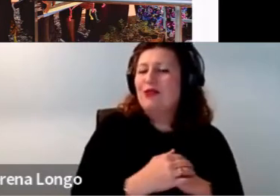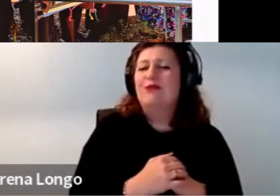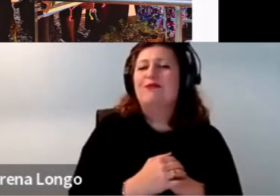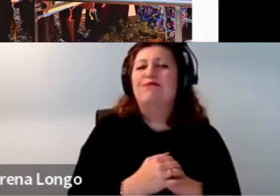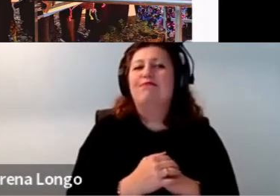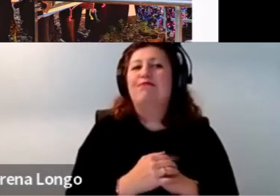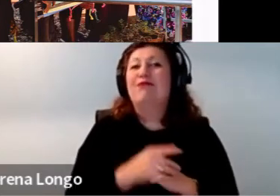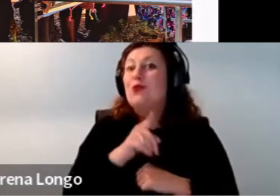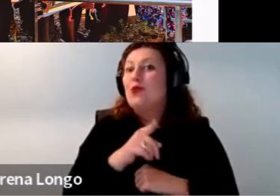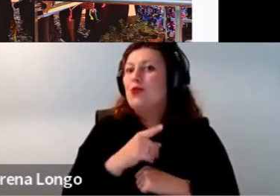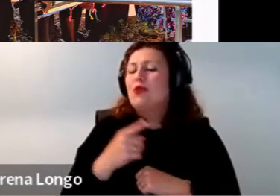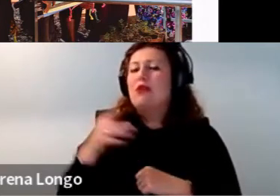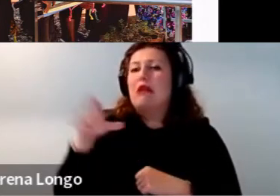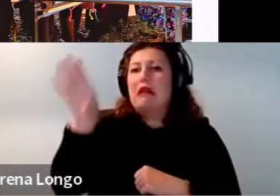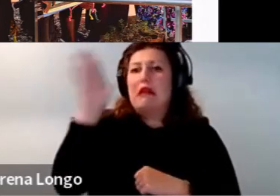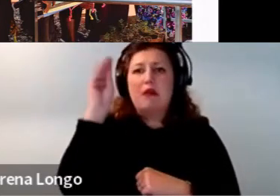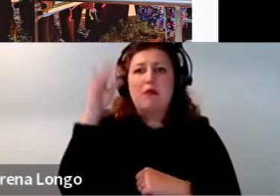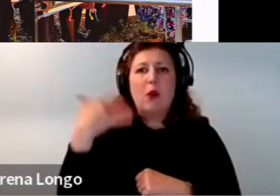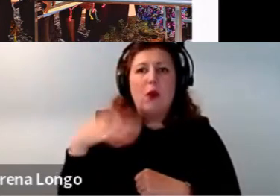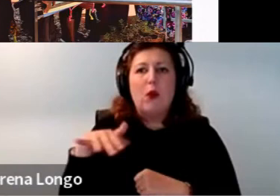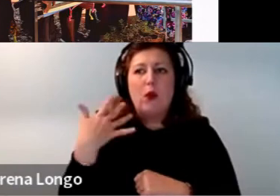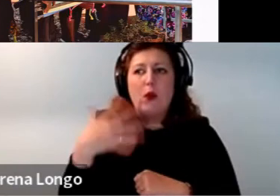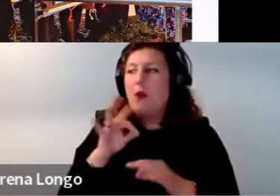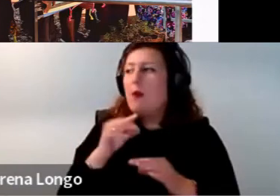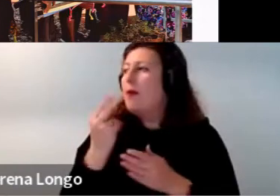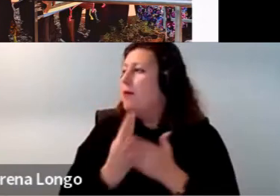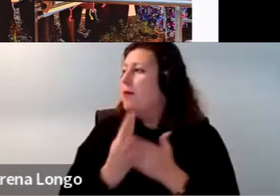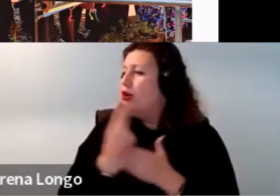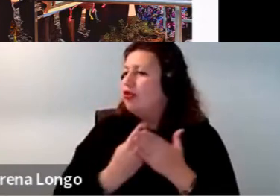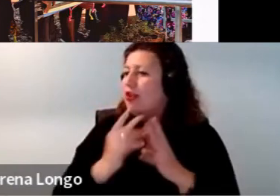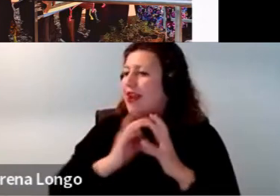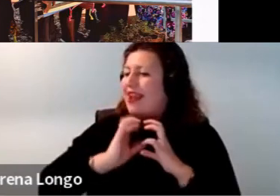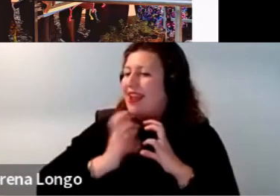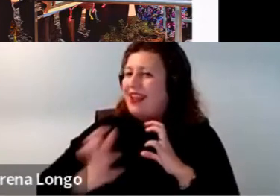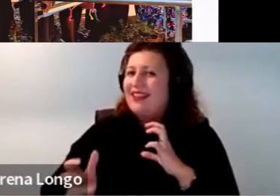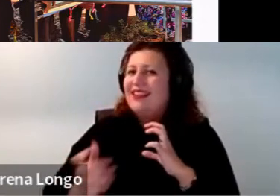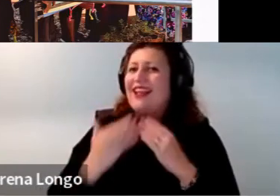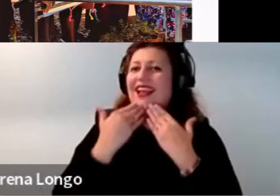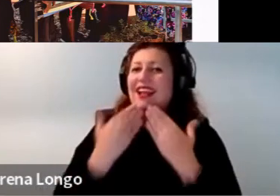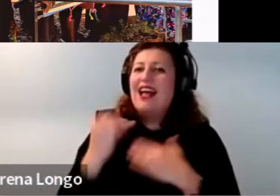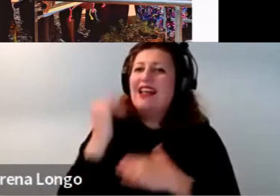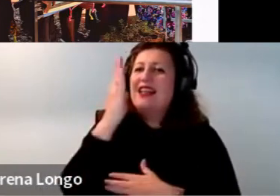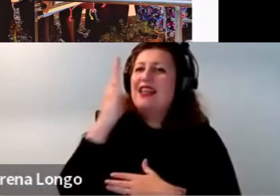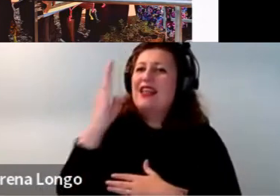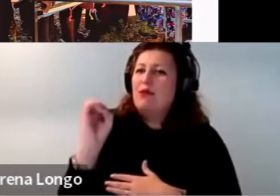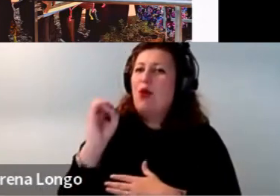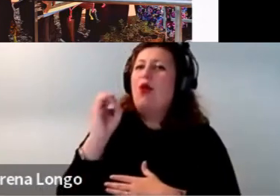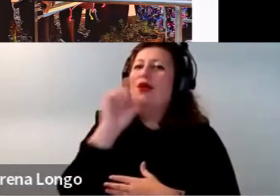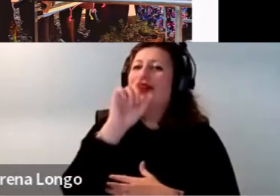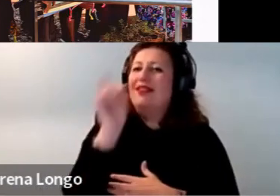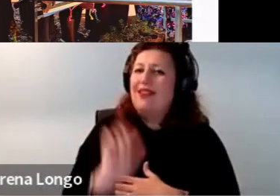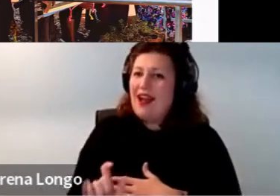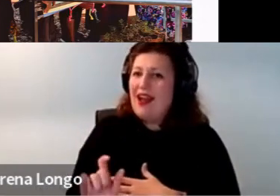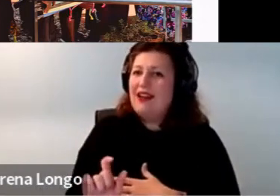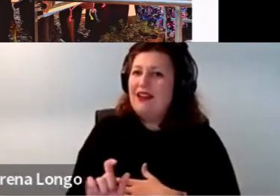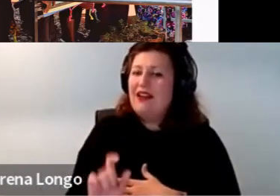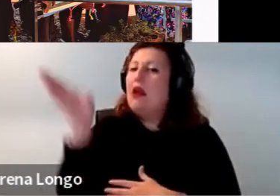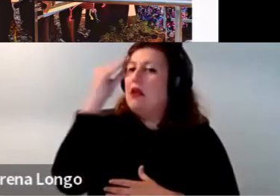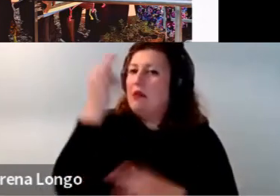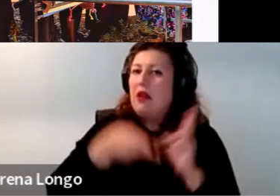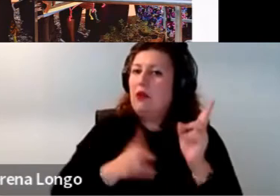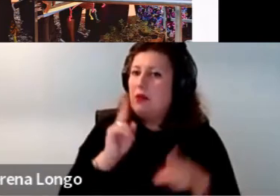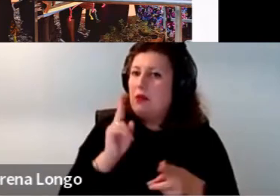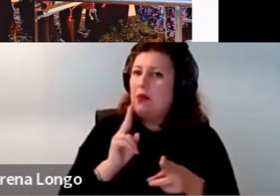questi progetti, poi lui ne ha fatti soltanto qualcuno, con Ibo Italia piuttosto che con gli altri progetti che